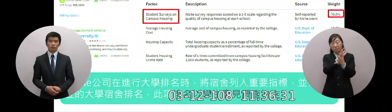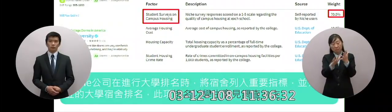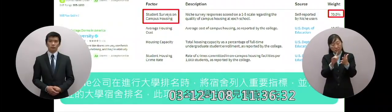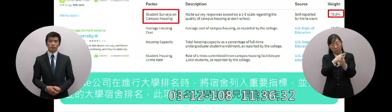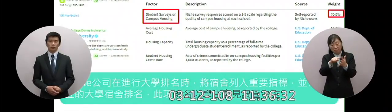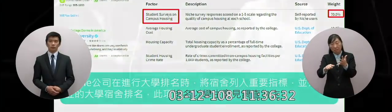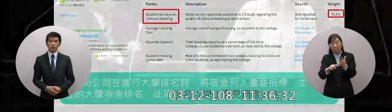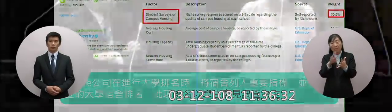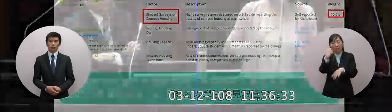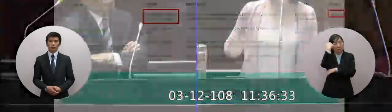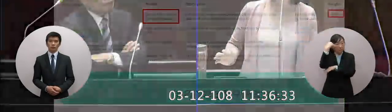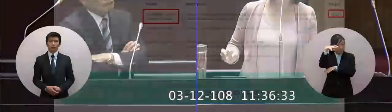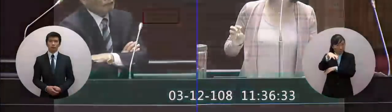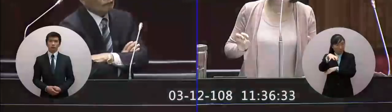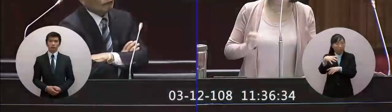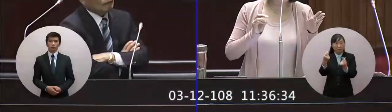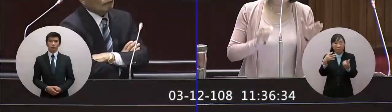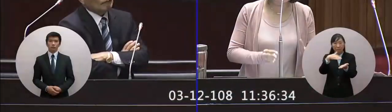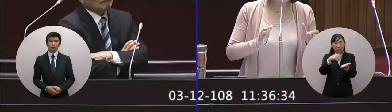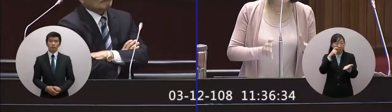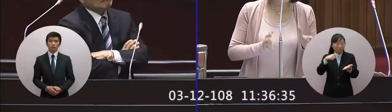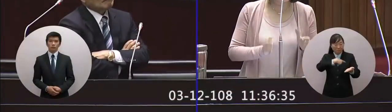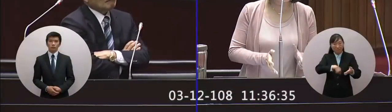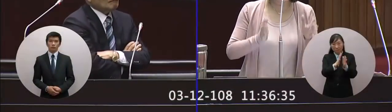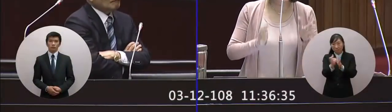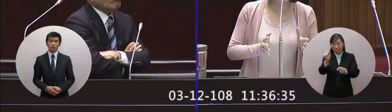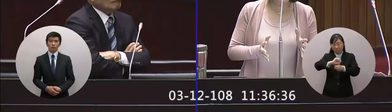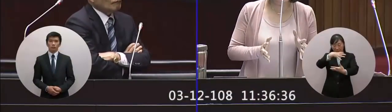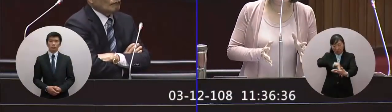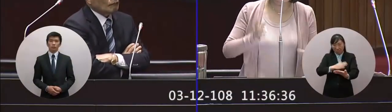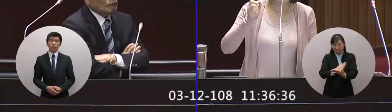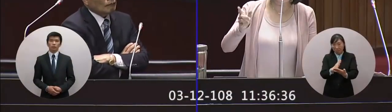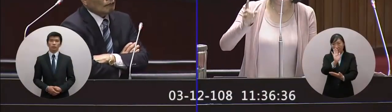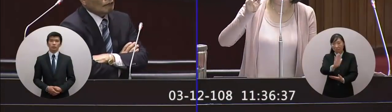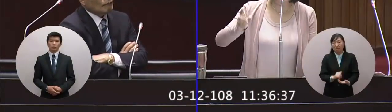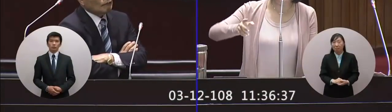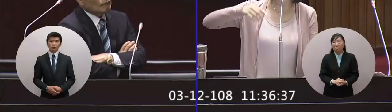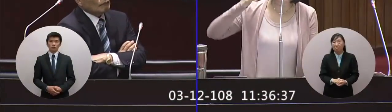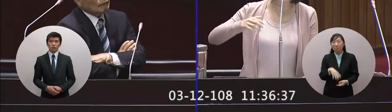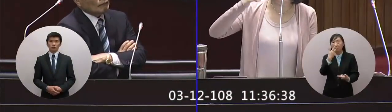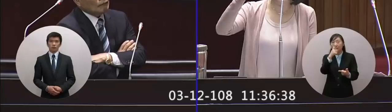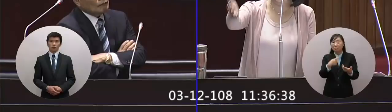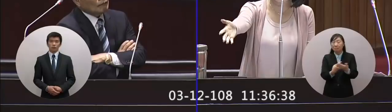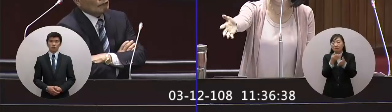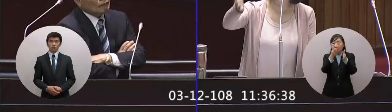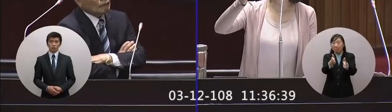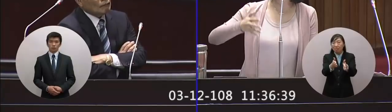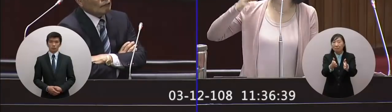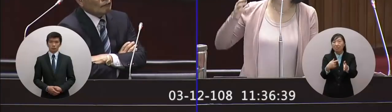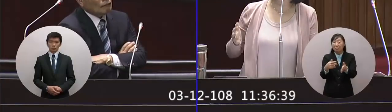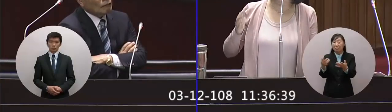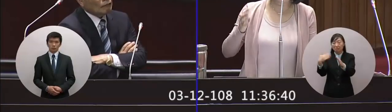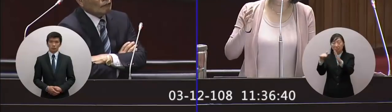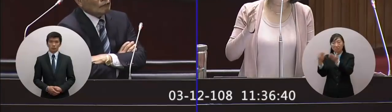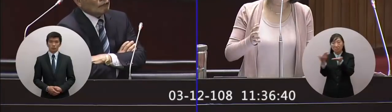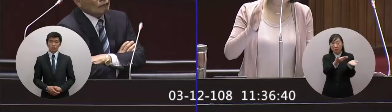学宿舍的相关软硬体作为评鉴的重要指标，而且不是只有学校提供数字，是